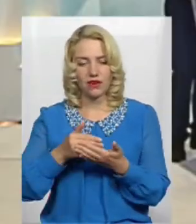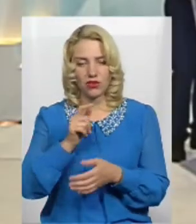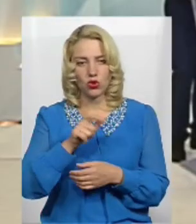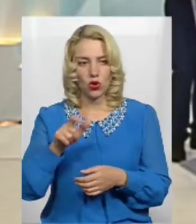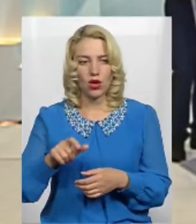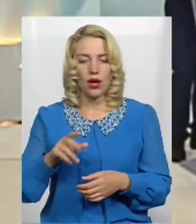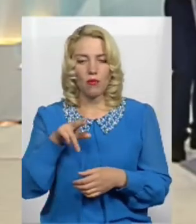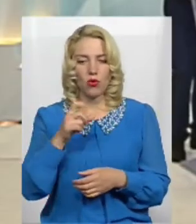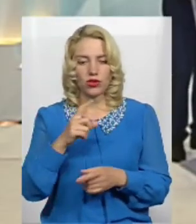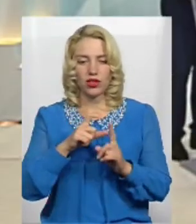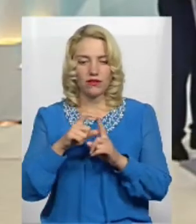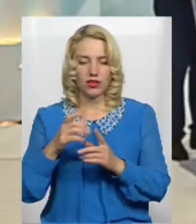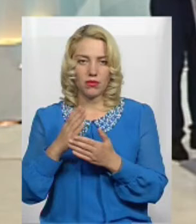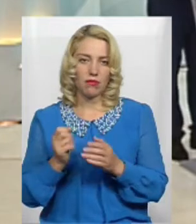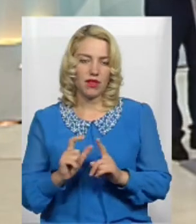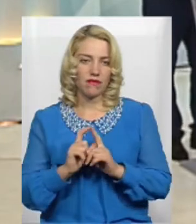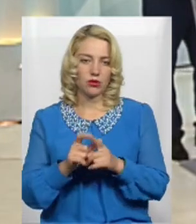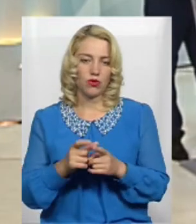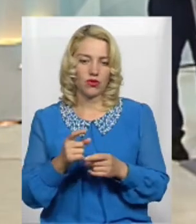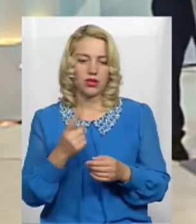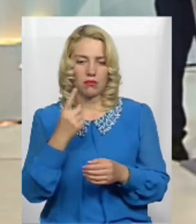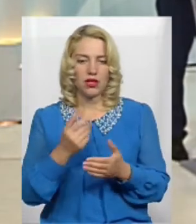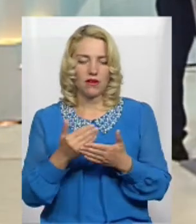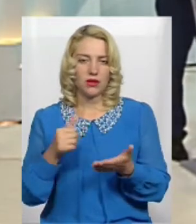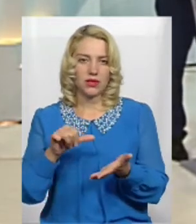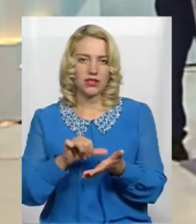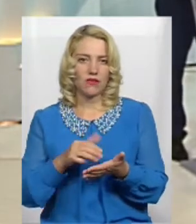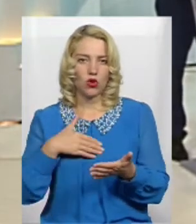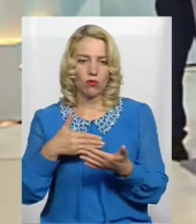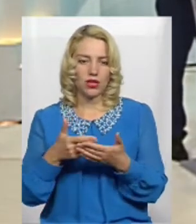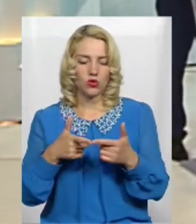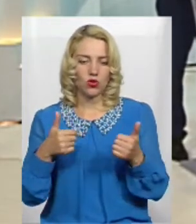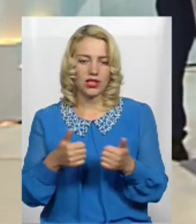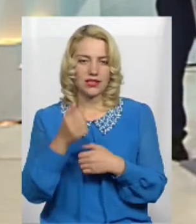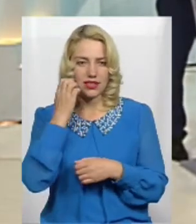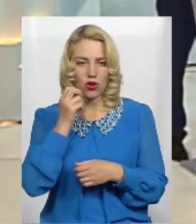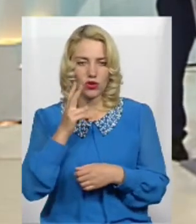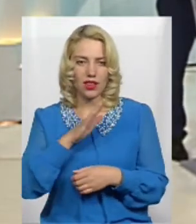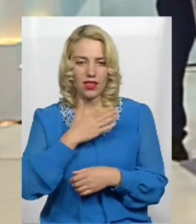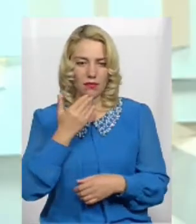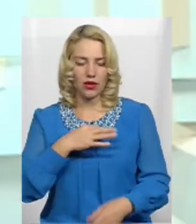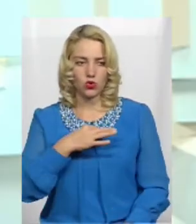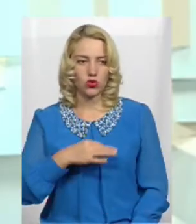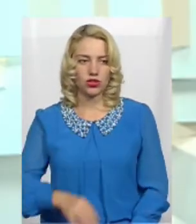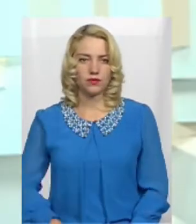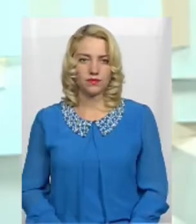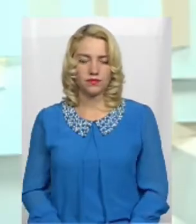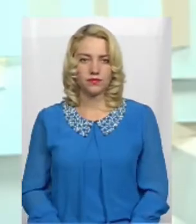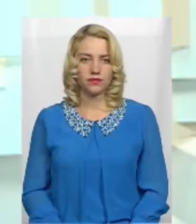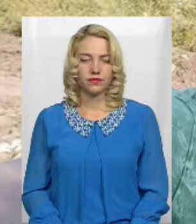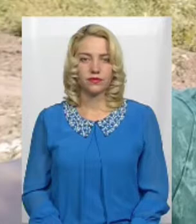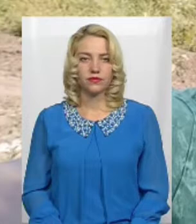округу по хвилині. Будете мати для відповідей, а перше від представника громадської організації «Старокостянтинів Небайдужий» Сергія Худого.